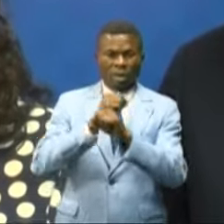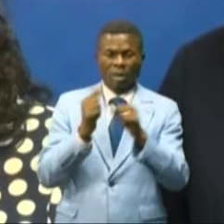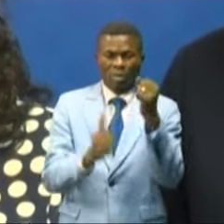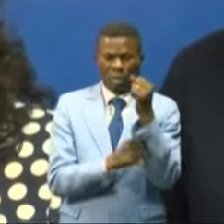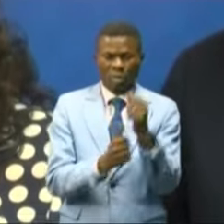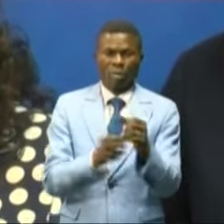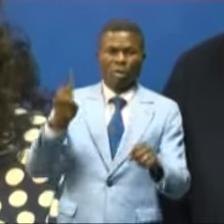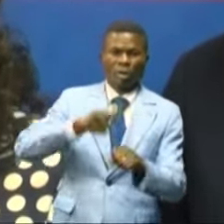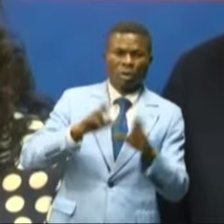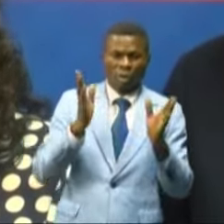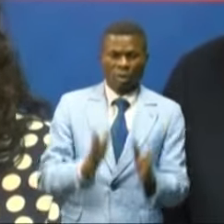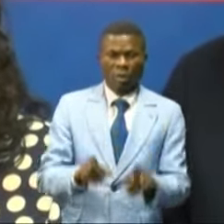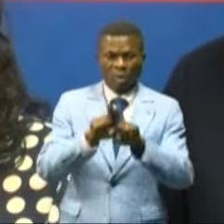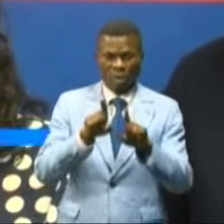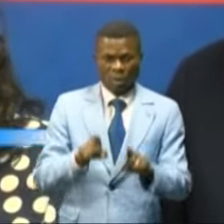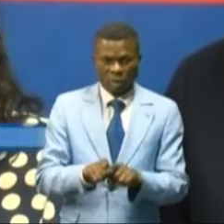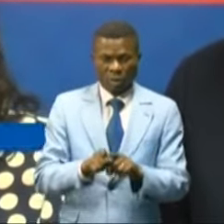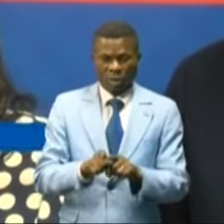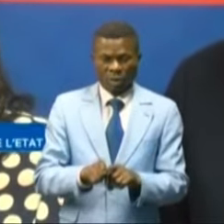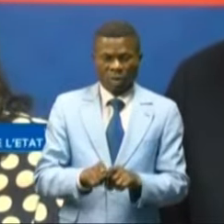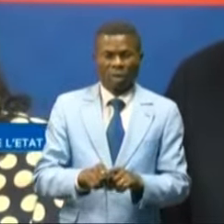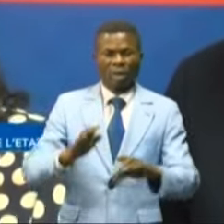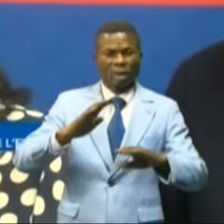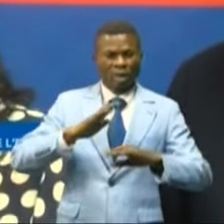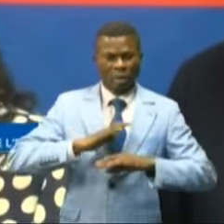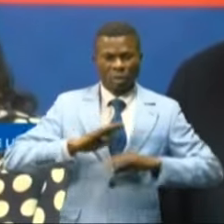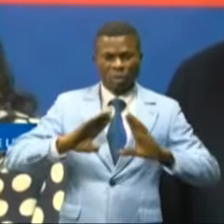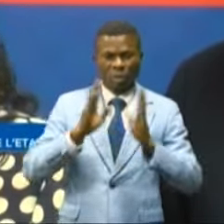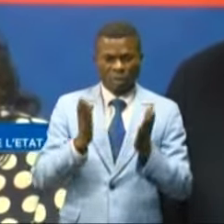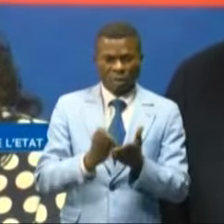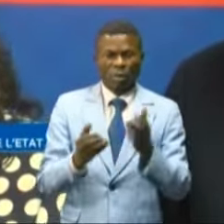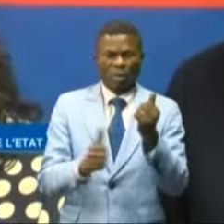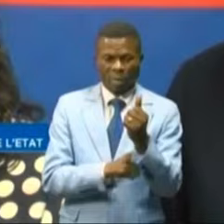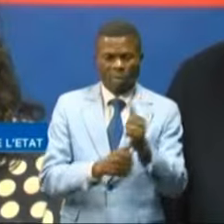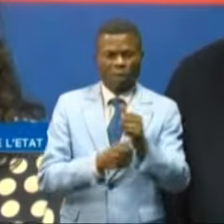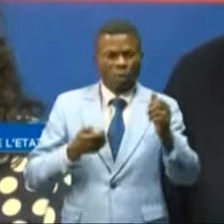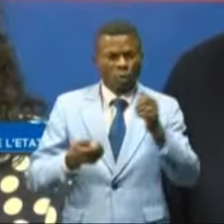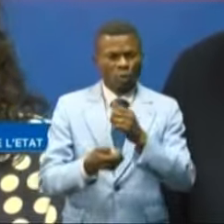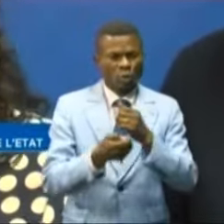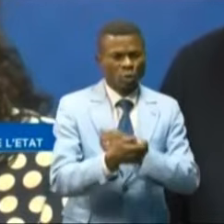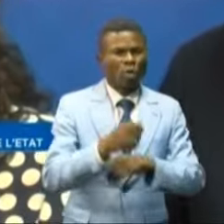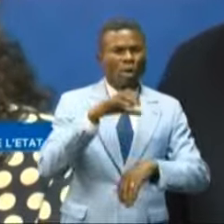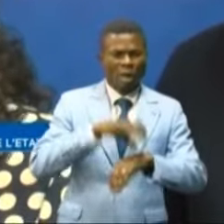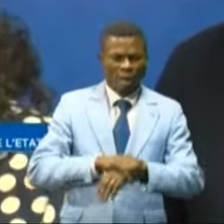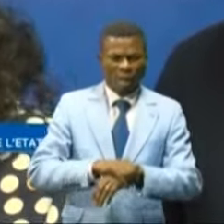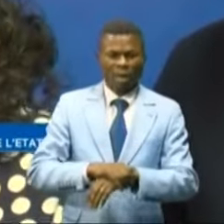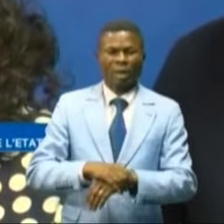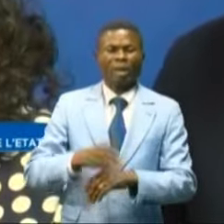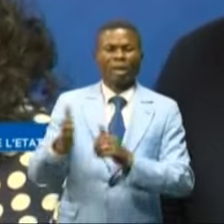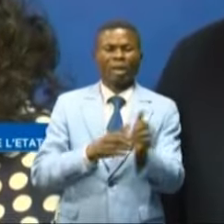victimes, la poursuite de tous ceux qui sont les auteurs de traite de personnes et